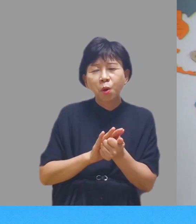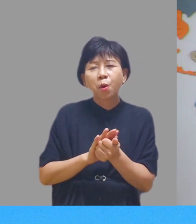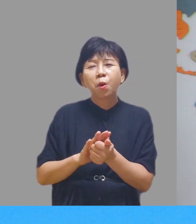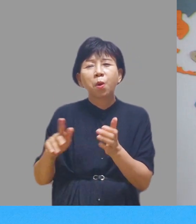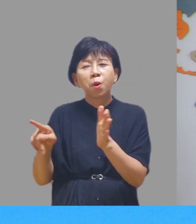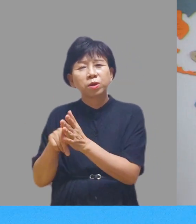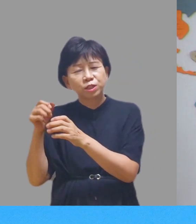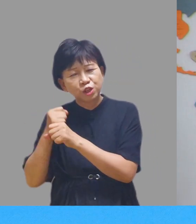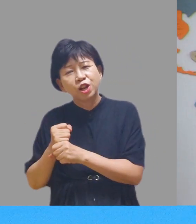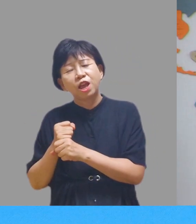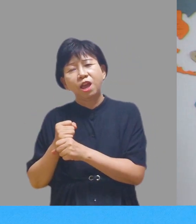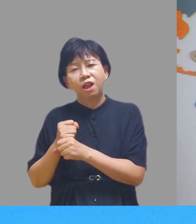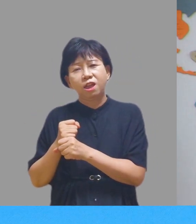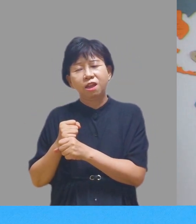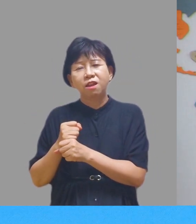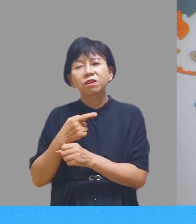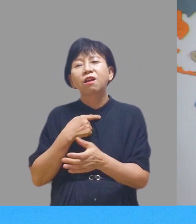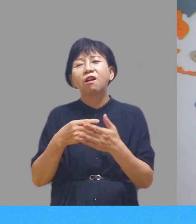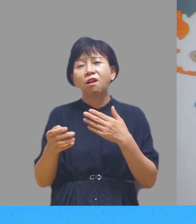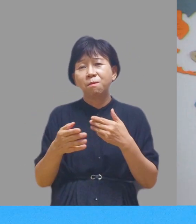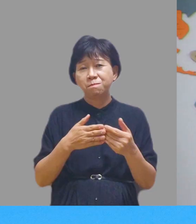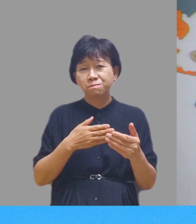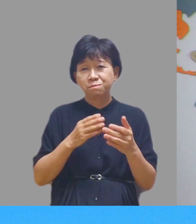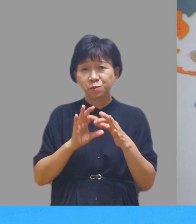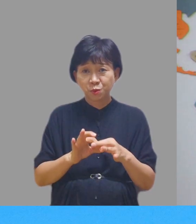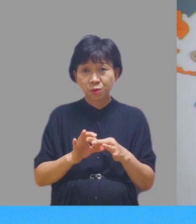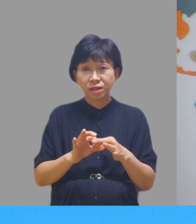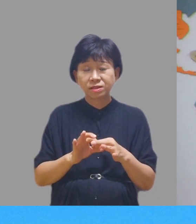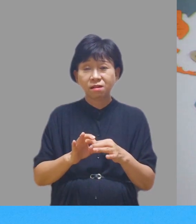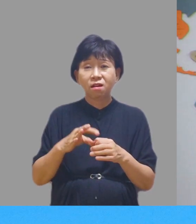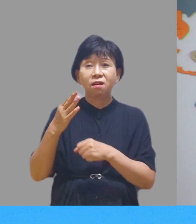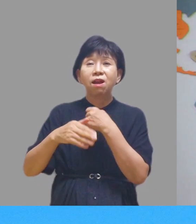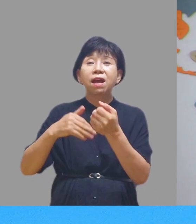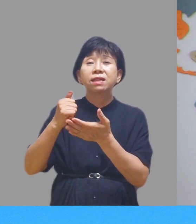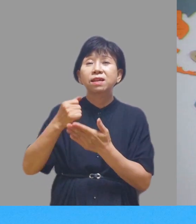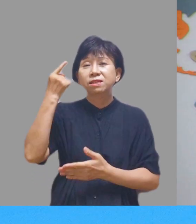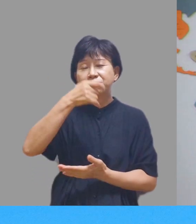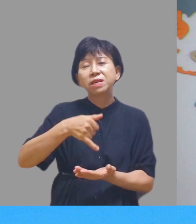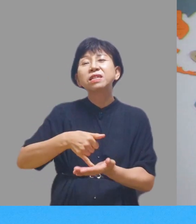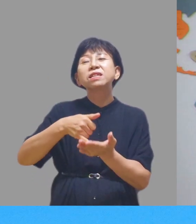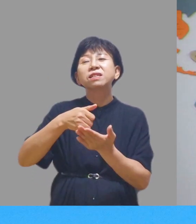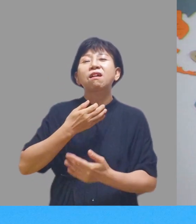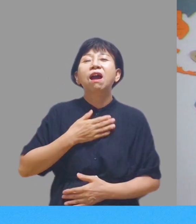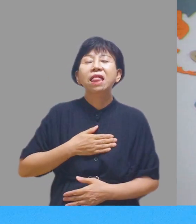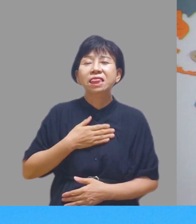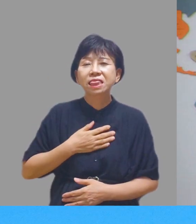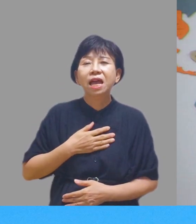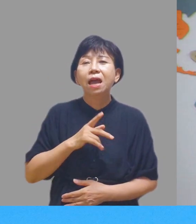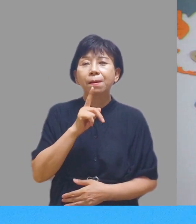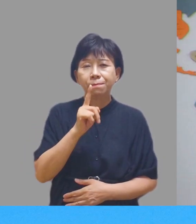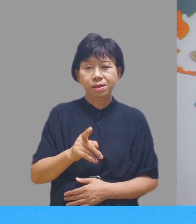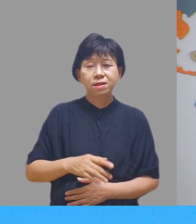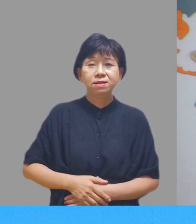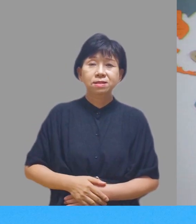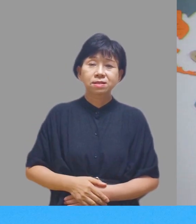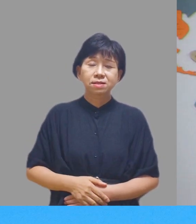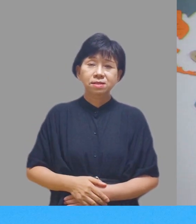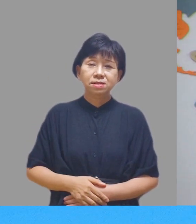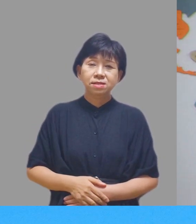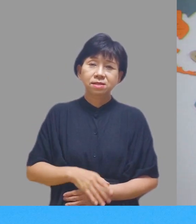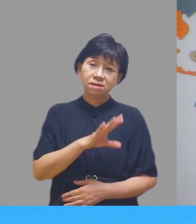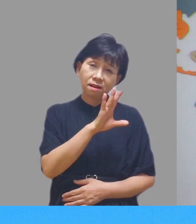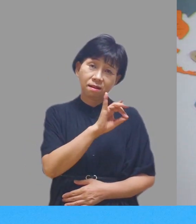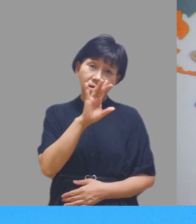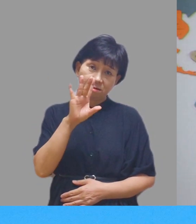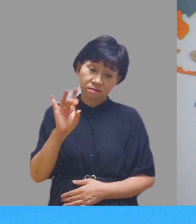한 거예요. 그러면 그 하나님을 안다. 이렇게 표현할 수 있는 거죠.